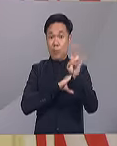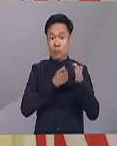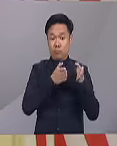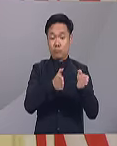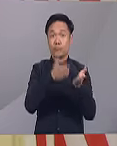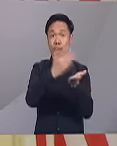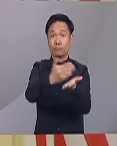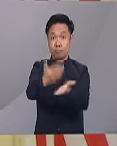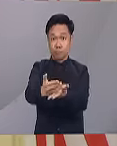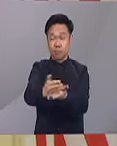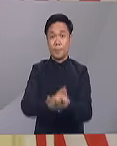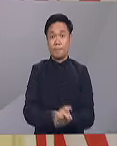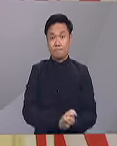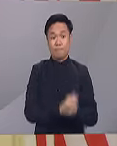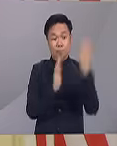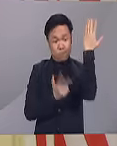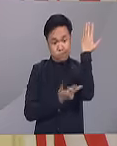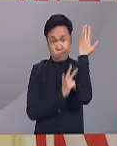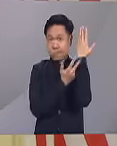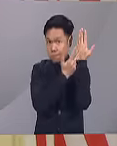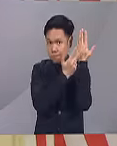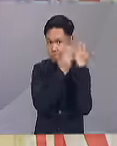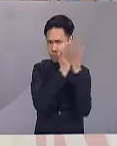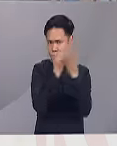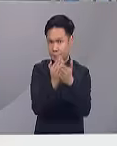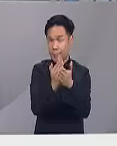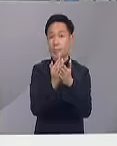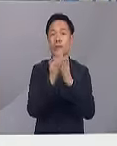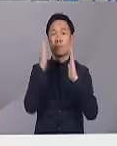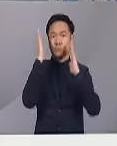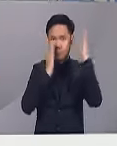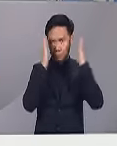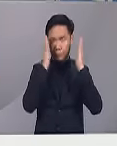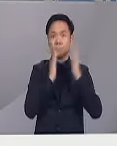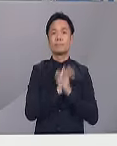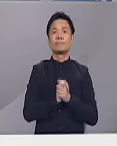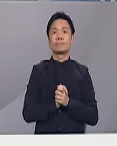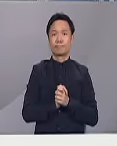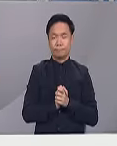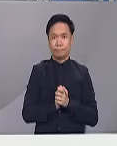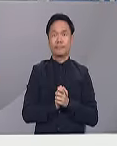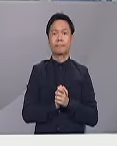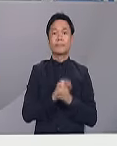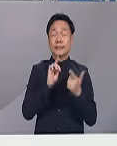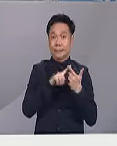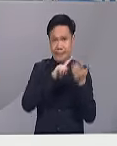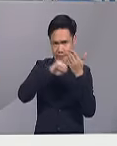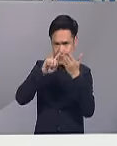raya rentas sempadan negeri di seluruh negara dan memeriksa